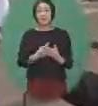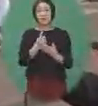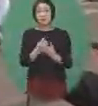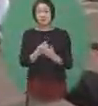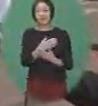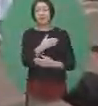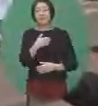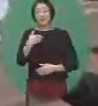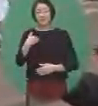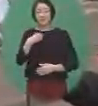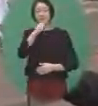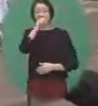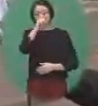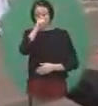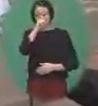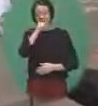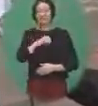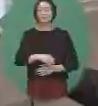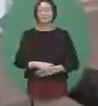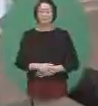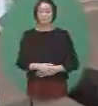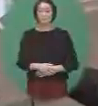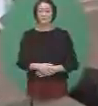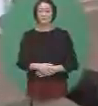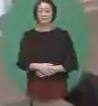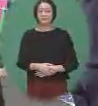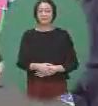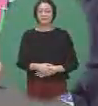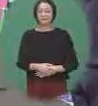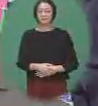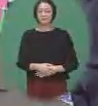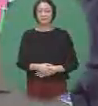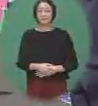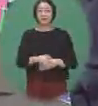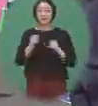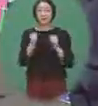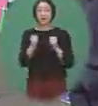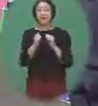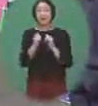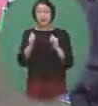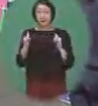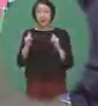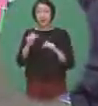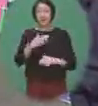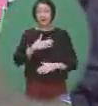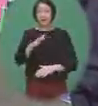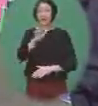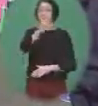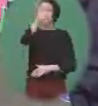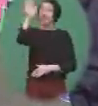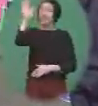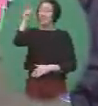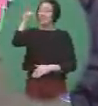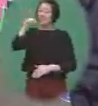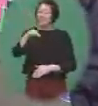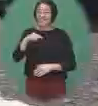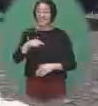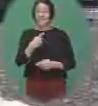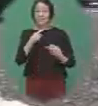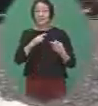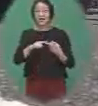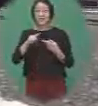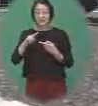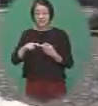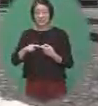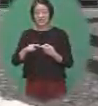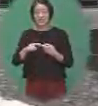ン大会に出ることができてよかったのかなって思います。 ランナーたちは青空の下、それぞれのペースで